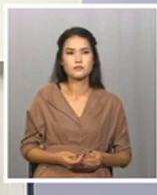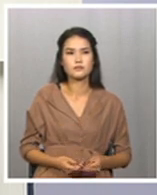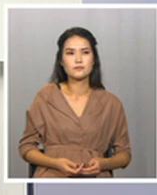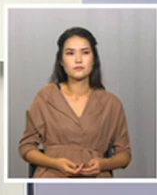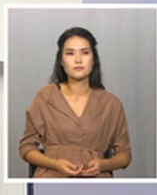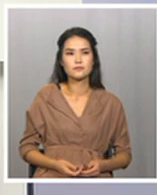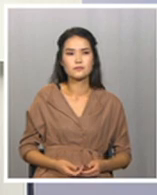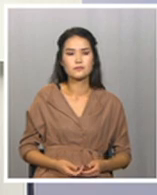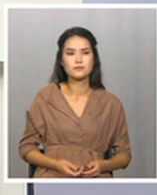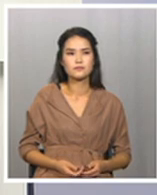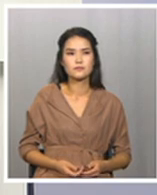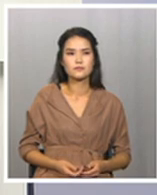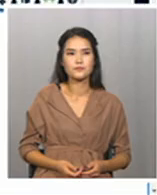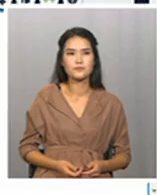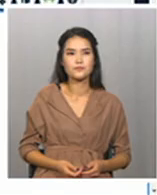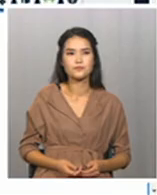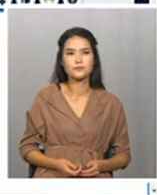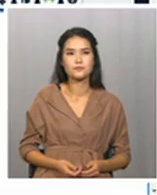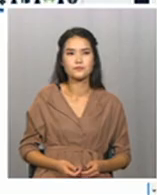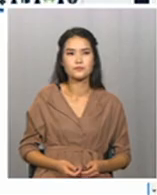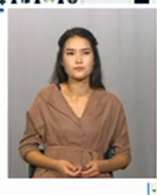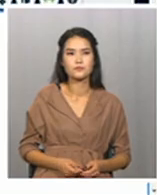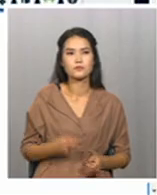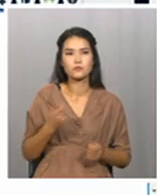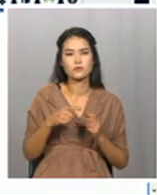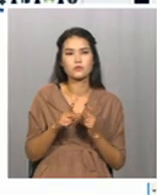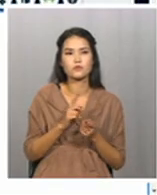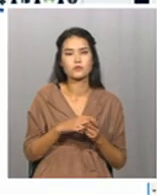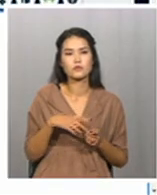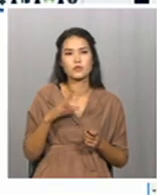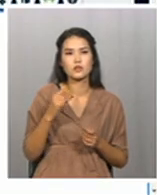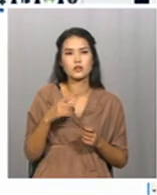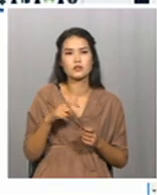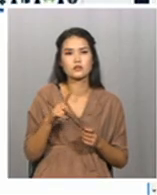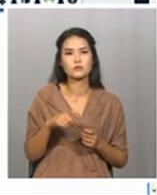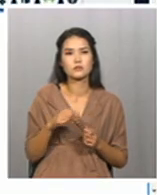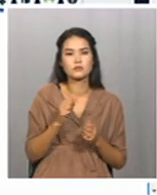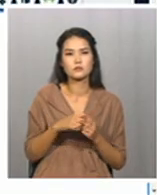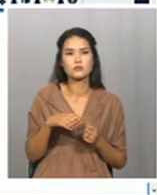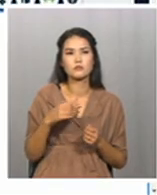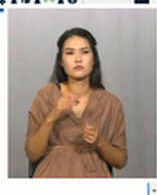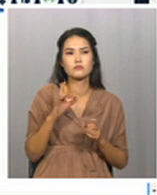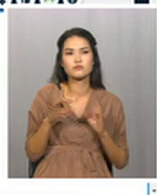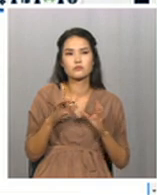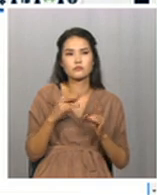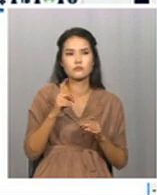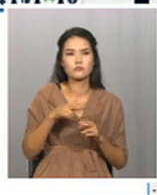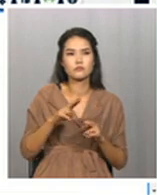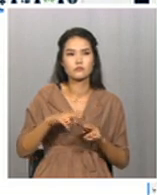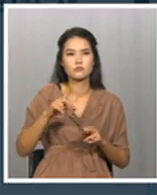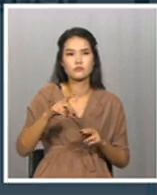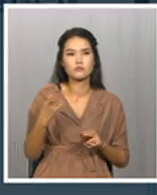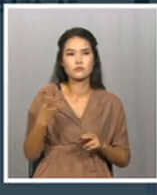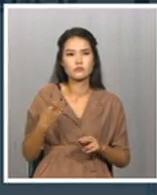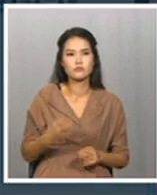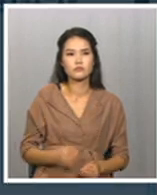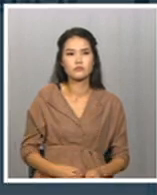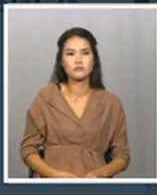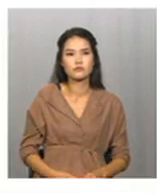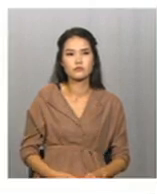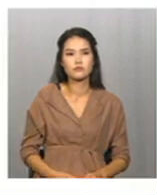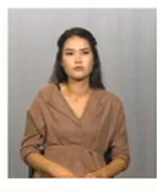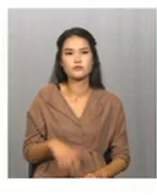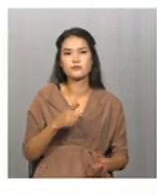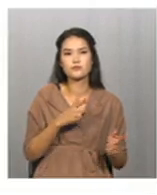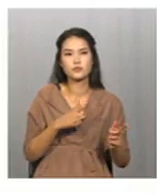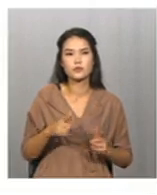Өту батырмасын бассақ, біз сол сайтқа кіреміз. Қайтадан жариялау батырмасын басайық. Өту батырмасын басамыз.